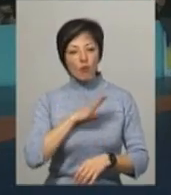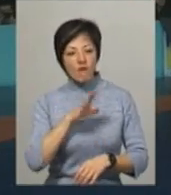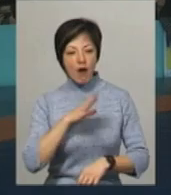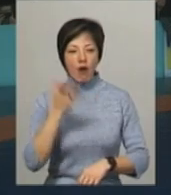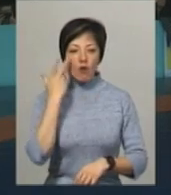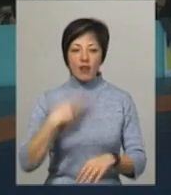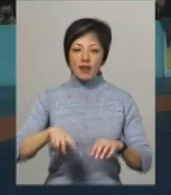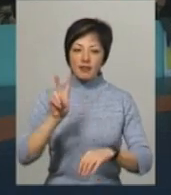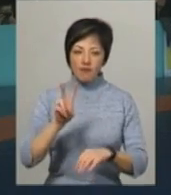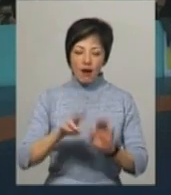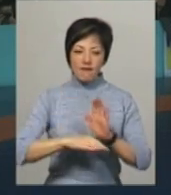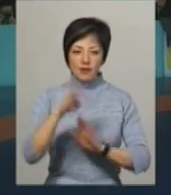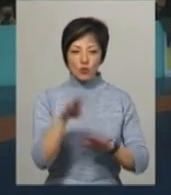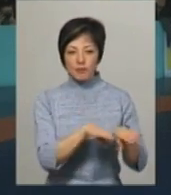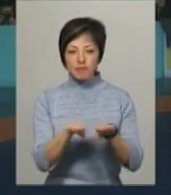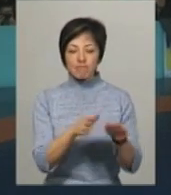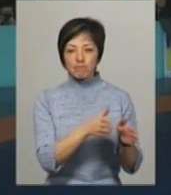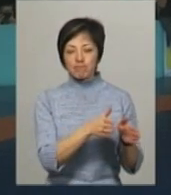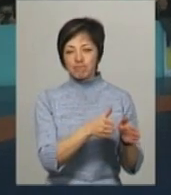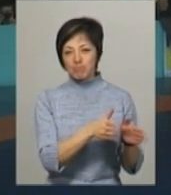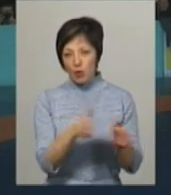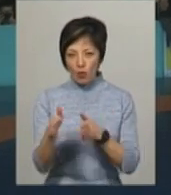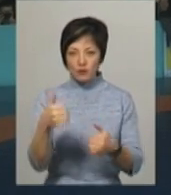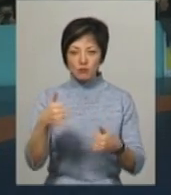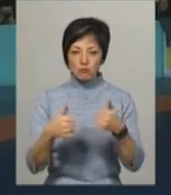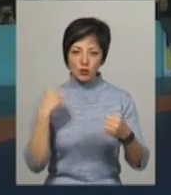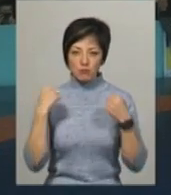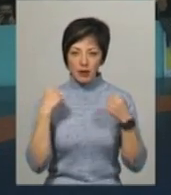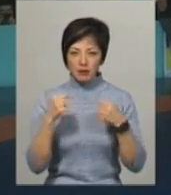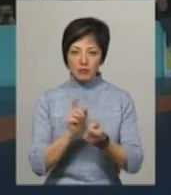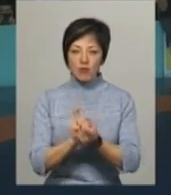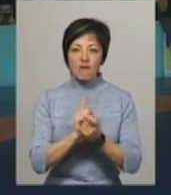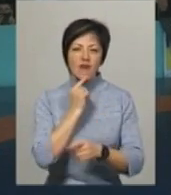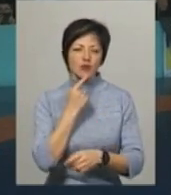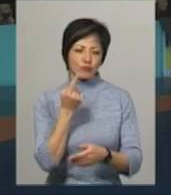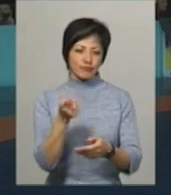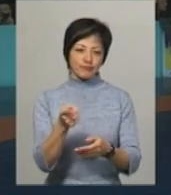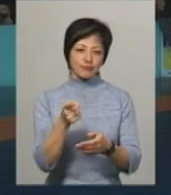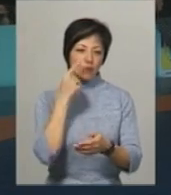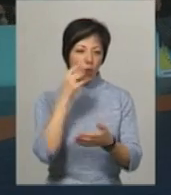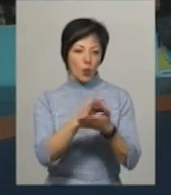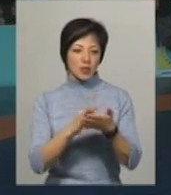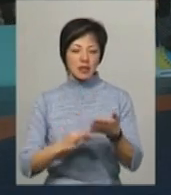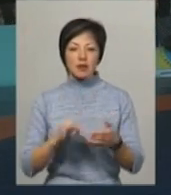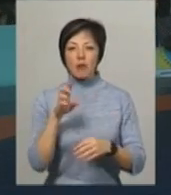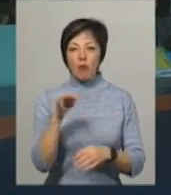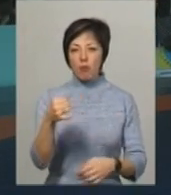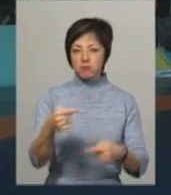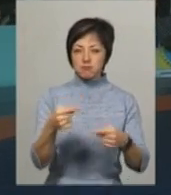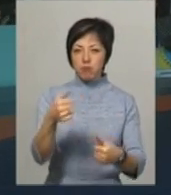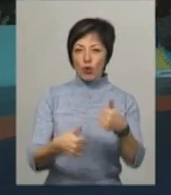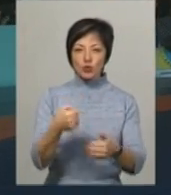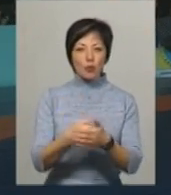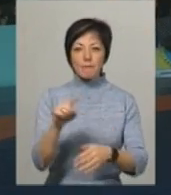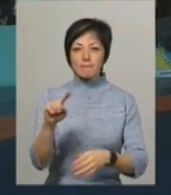два спортсмени з високою підготовкою проводять поєдинок, важко оцінити, тому що поєдинок ведеться до